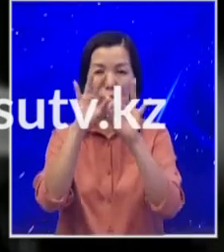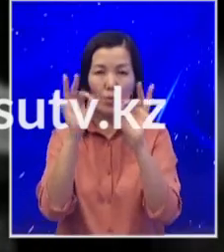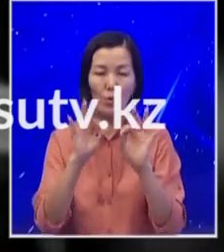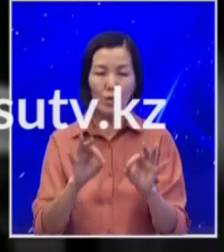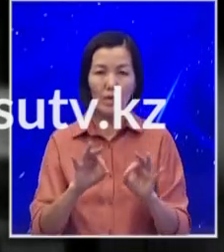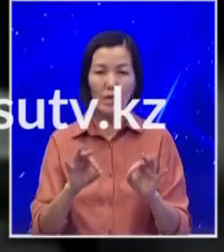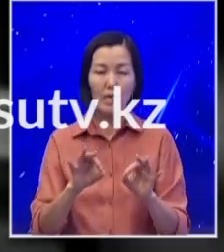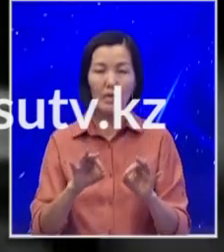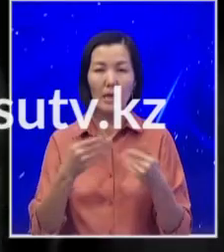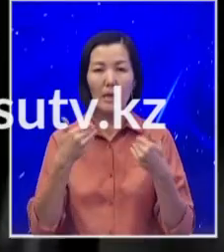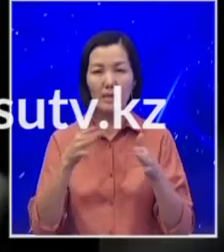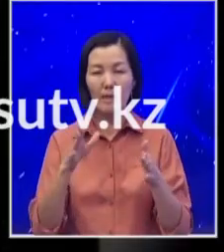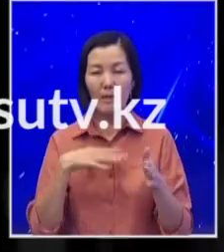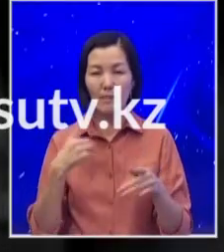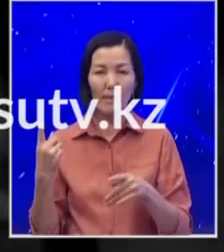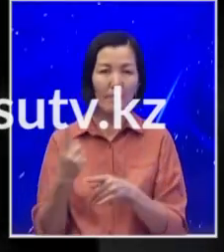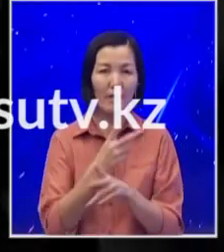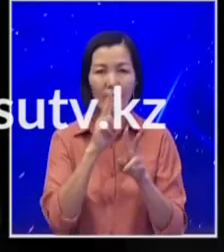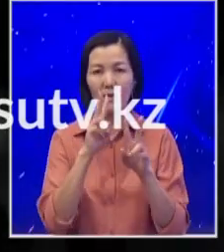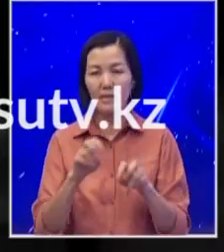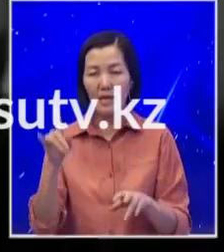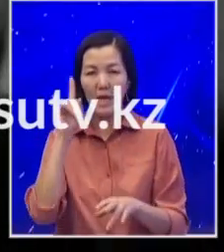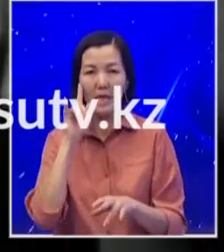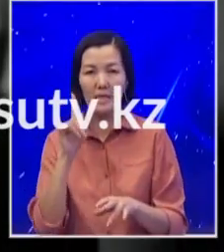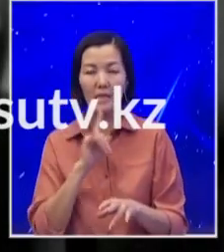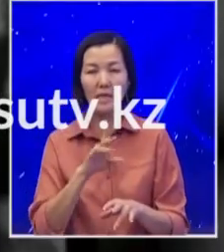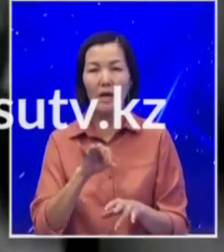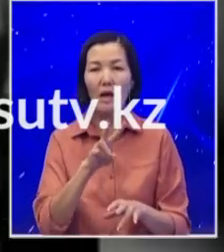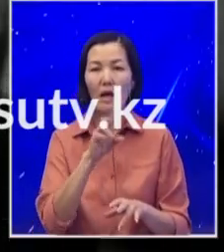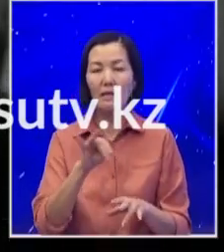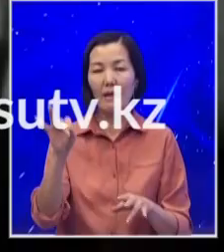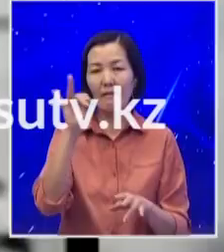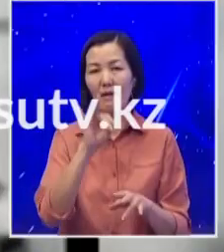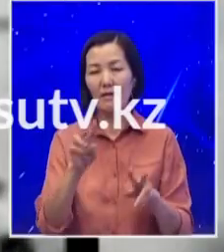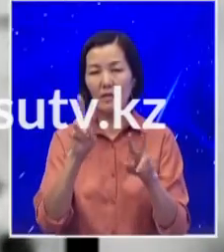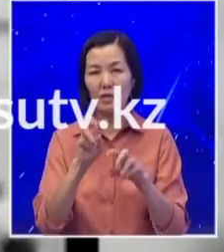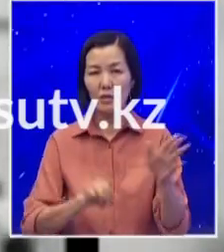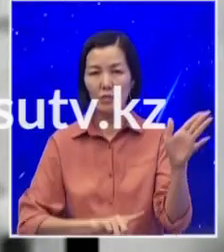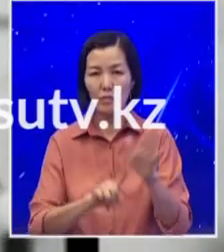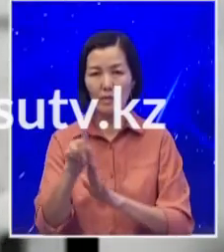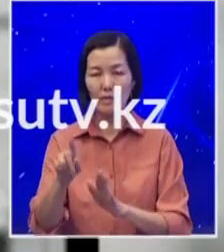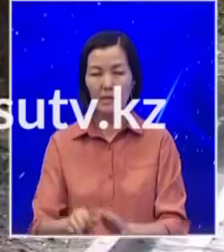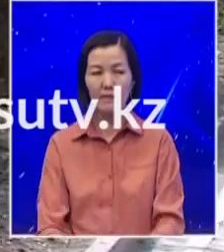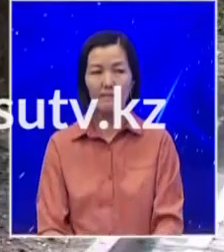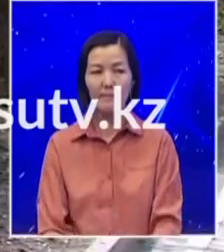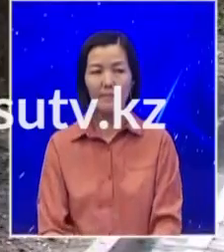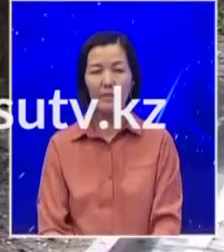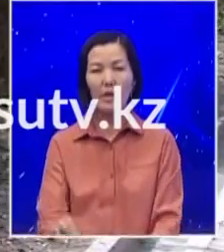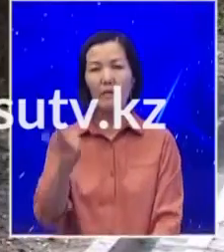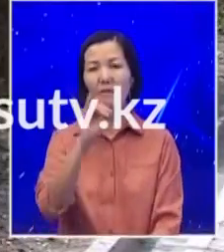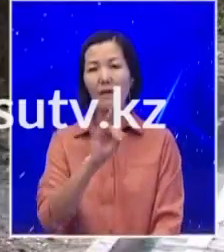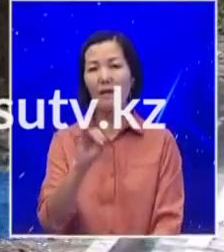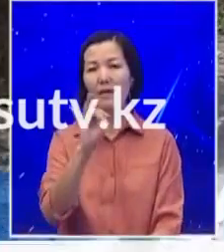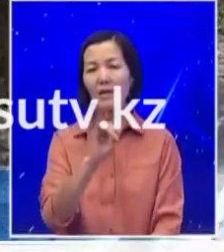тәмімдейді. Оның алғашқы ізденісі Қазақстан мен Алтай халықтарының тарихын зерттеуден басталды. Ол кісі тарихшы,